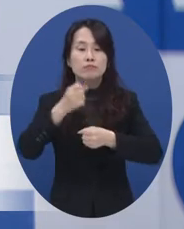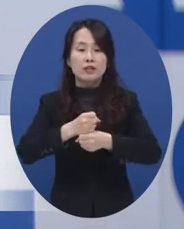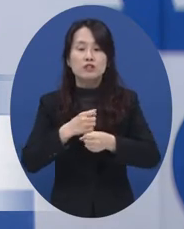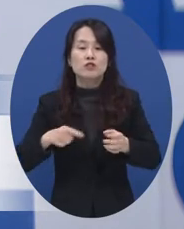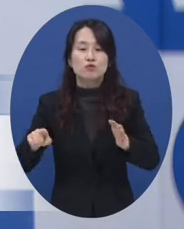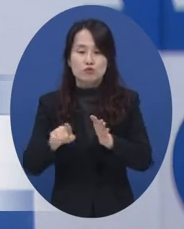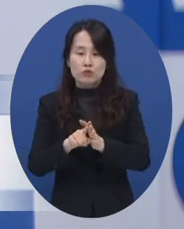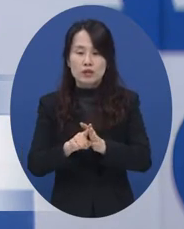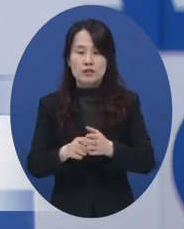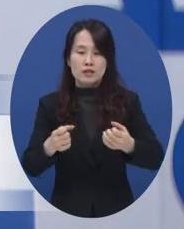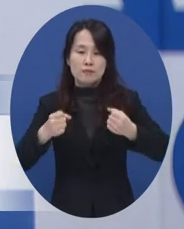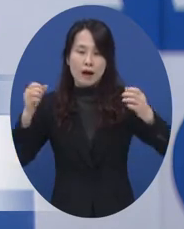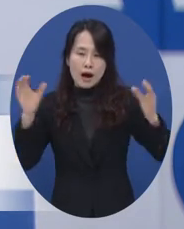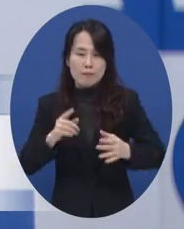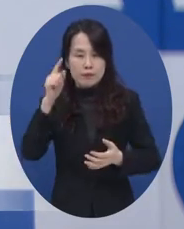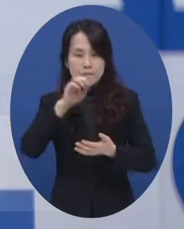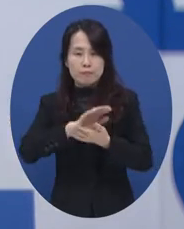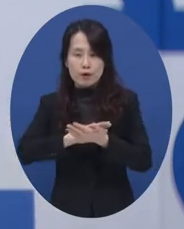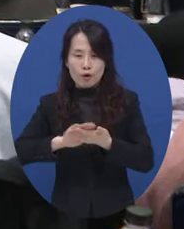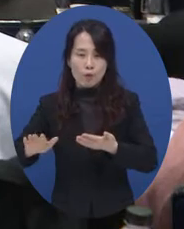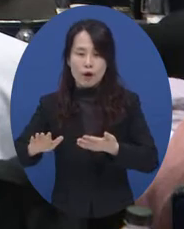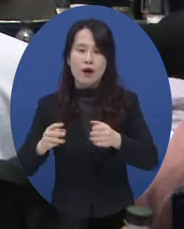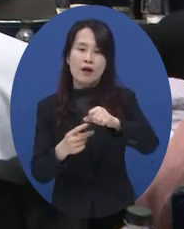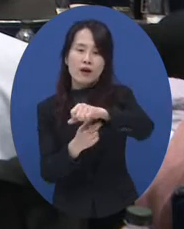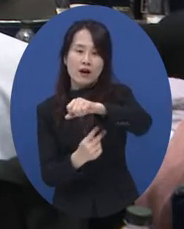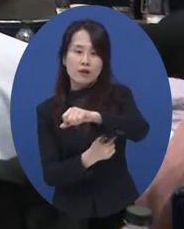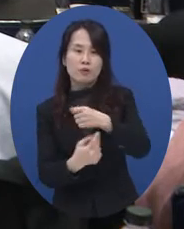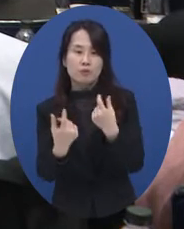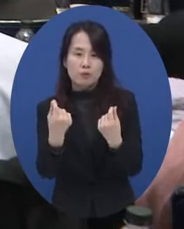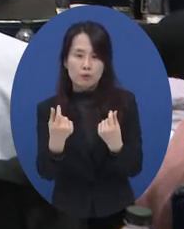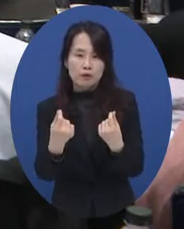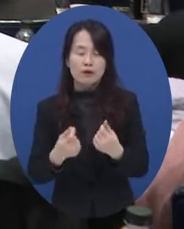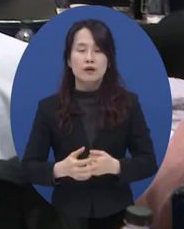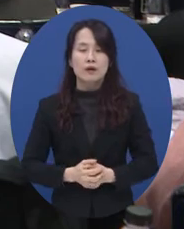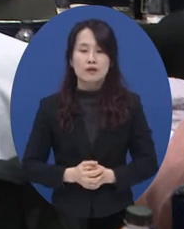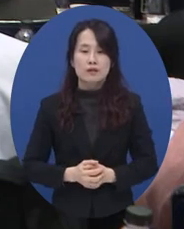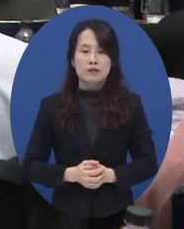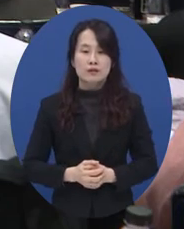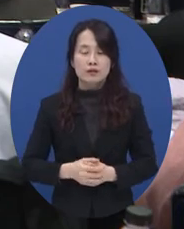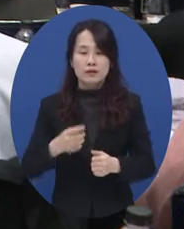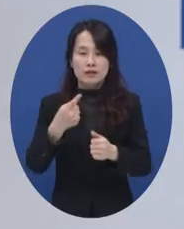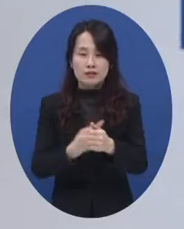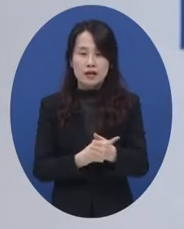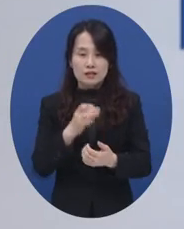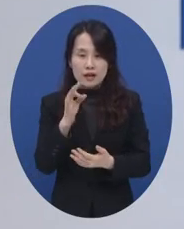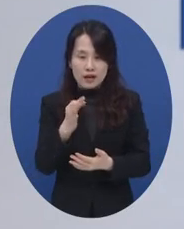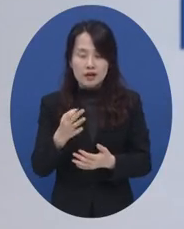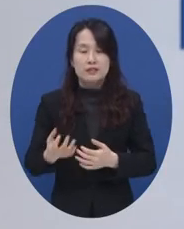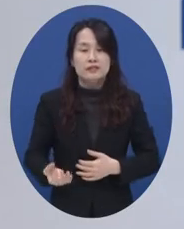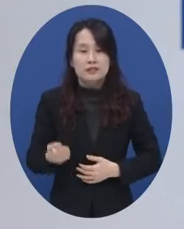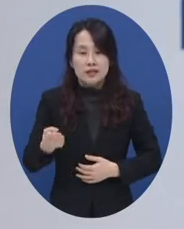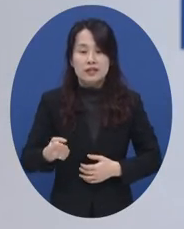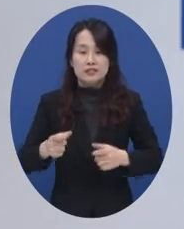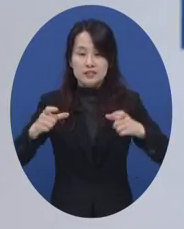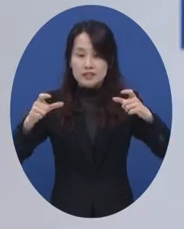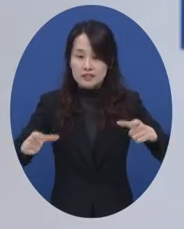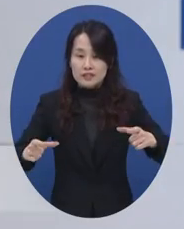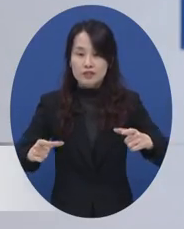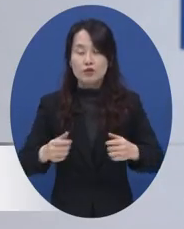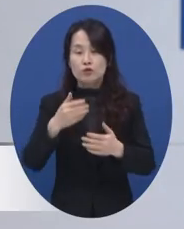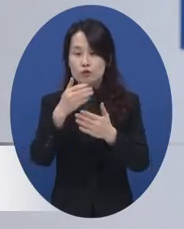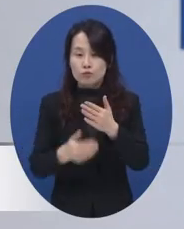평화와 협력의 연대의 가교다. 생태적 가치를 지닌 냉전유산을 문화유산으로 보존해 성과를